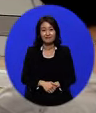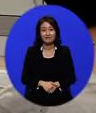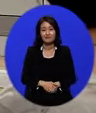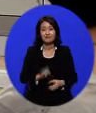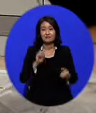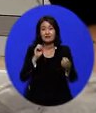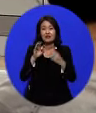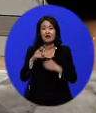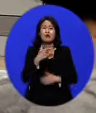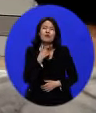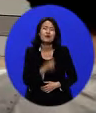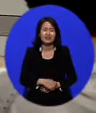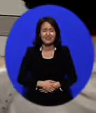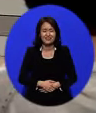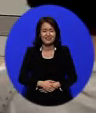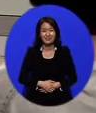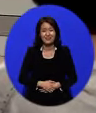답을 굉장히 원하죠.